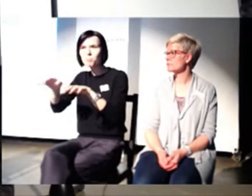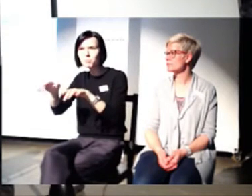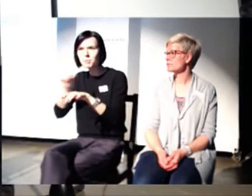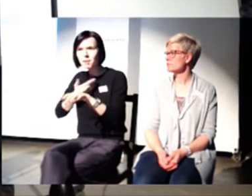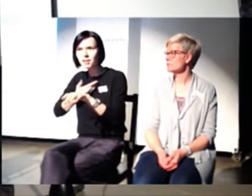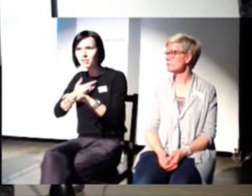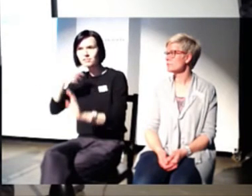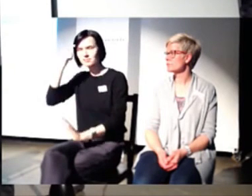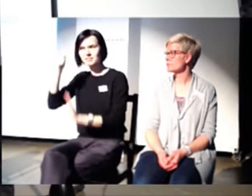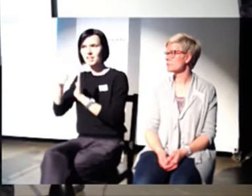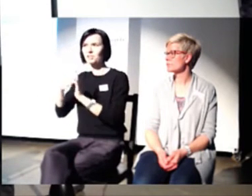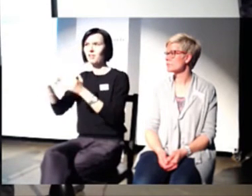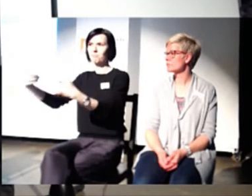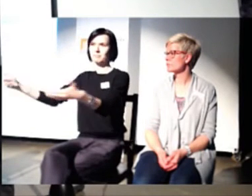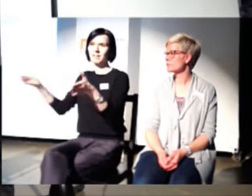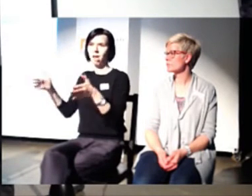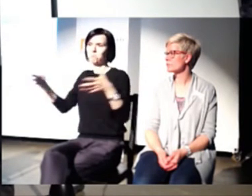ole.